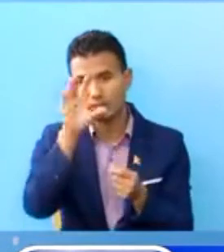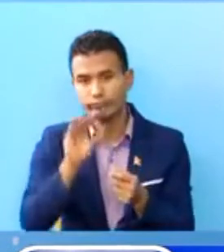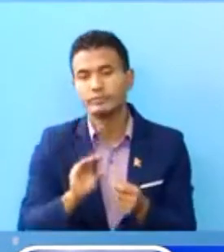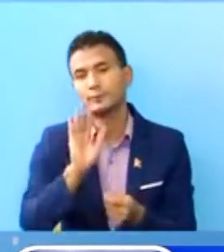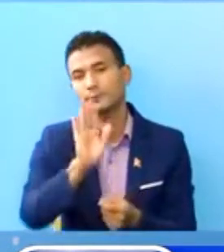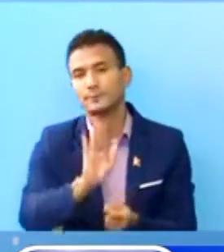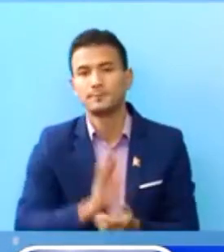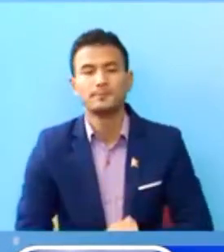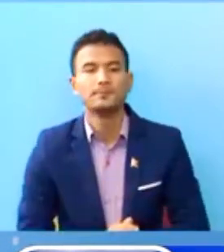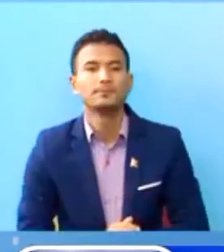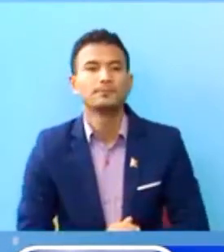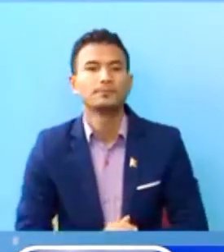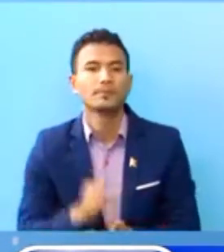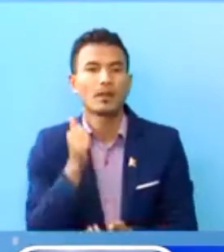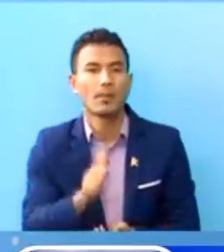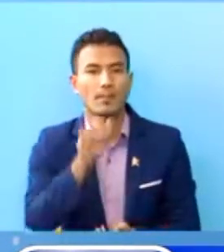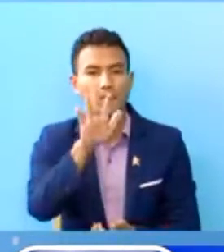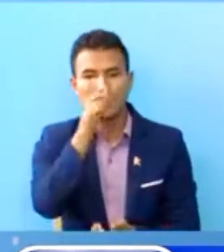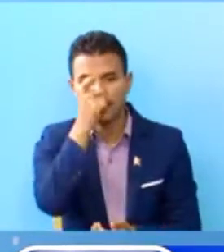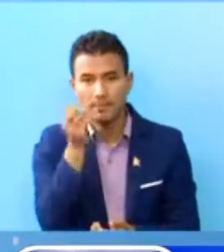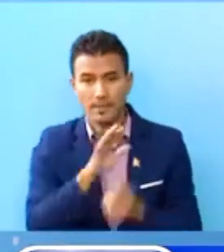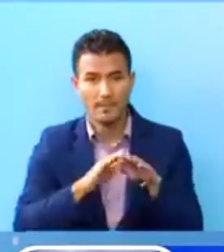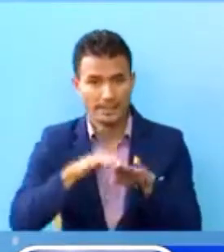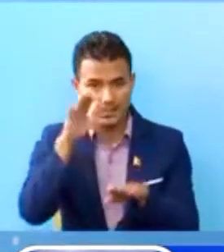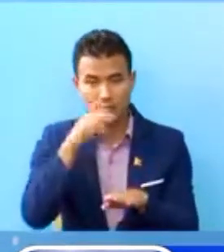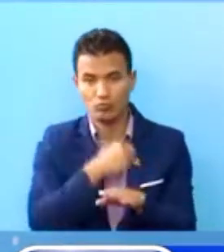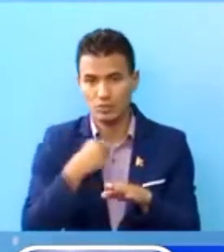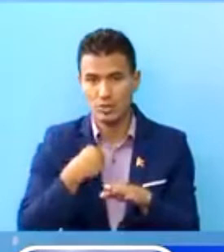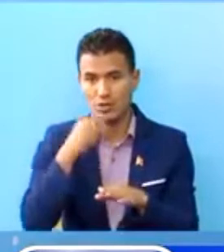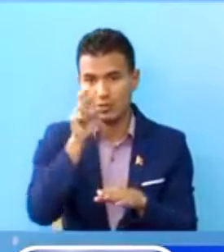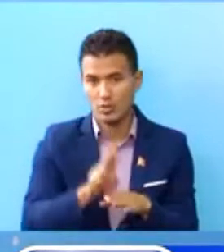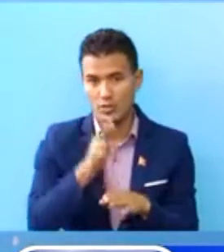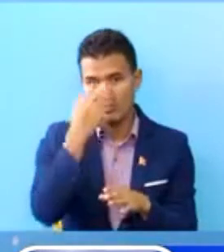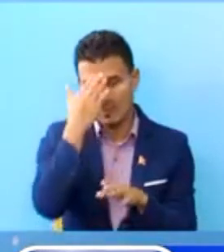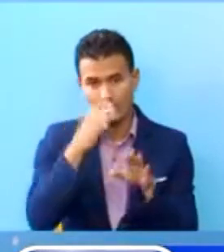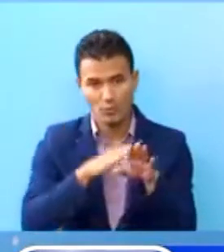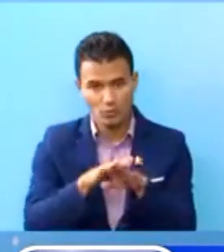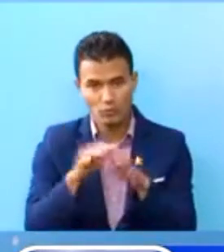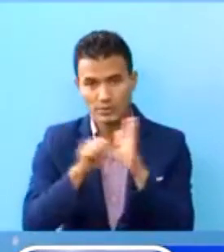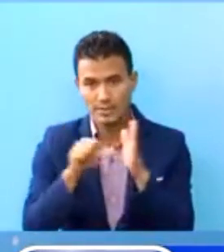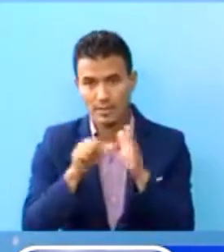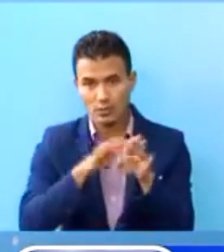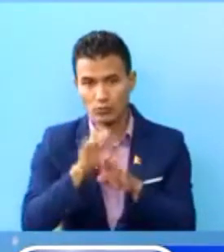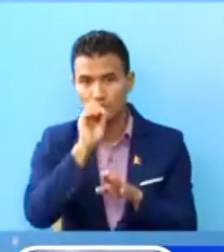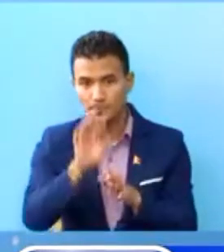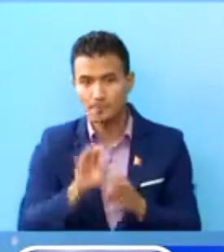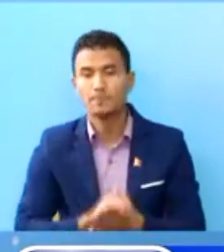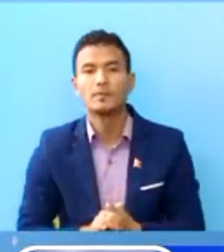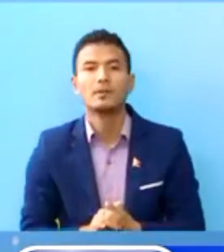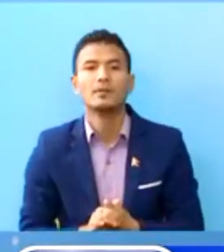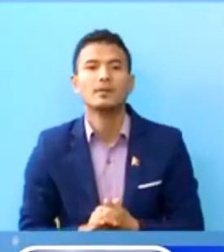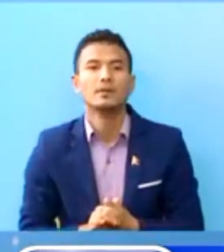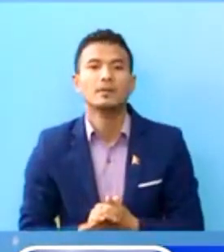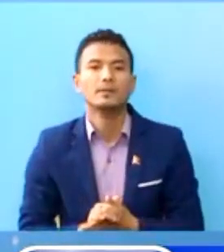छ। अब म 500 भन्दा माथि उपचारमा रहेका संक्रमितहरू भएका जिल्लाहरू भन्न चाहन्छु।